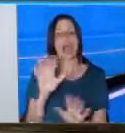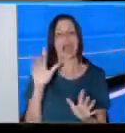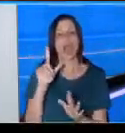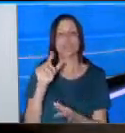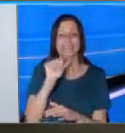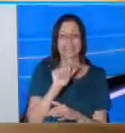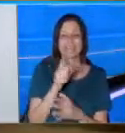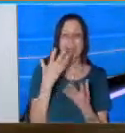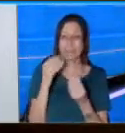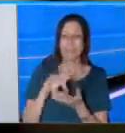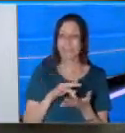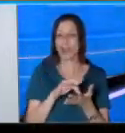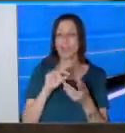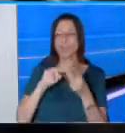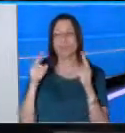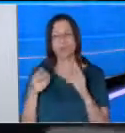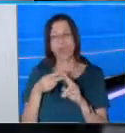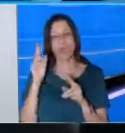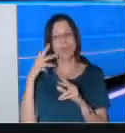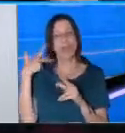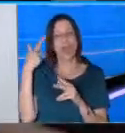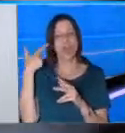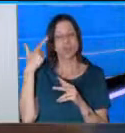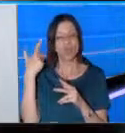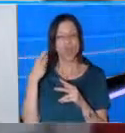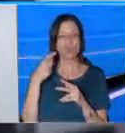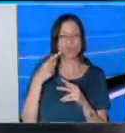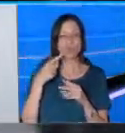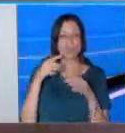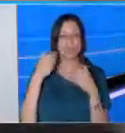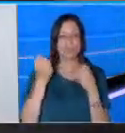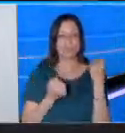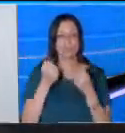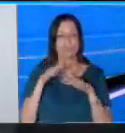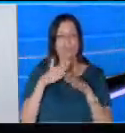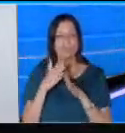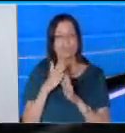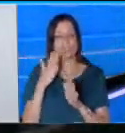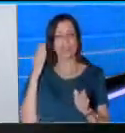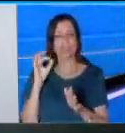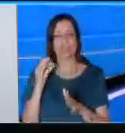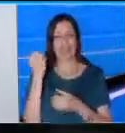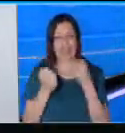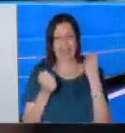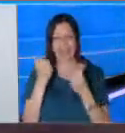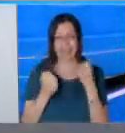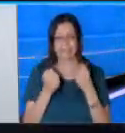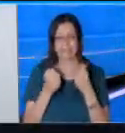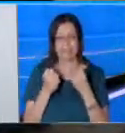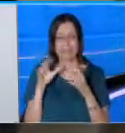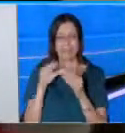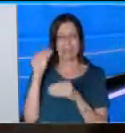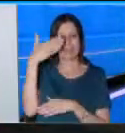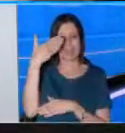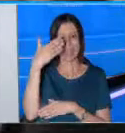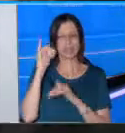ממש בהרבה מקומות בעולם, כמו בלונדון, מצד של רכבים עם דגלים וצעקות, ללכת ולאנוס יהודיות. אז אתה יודע,